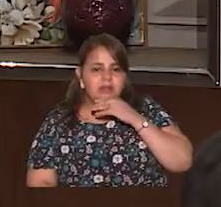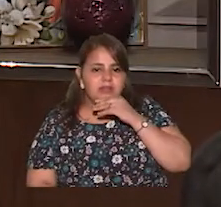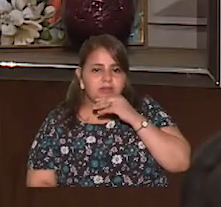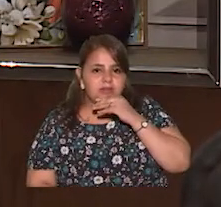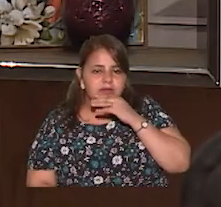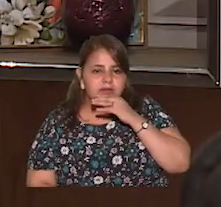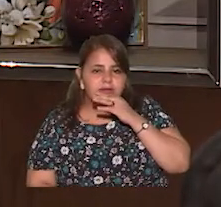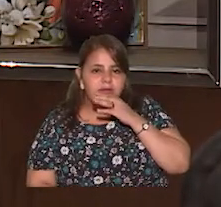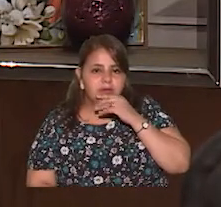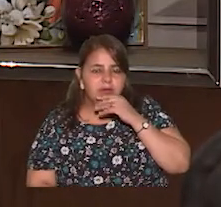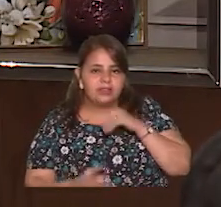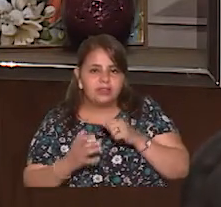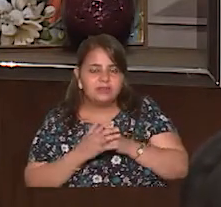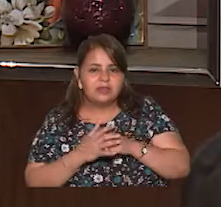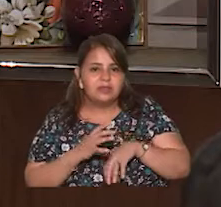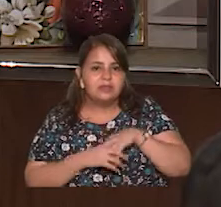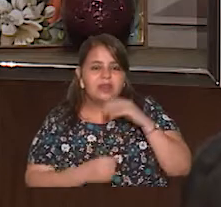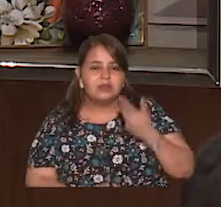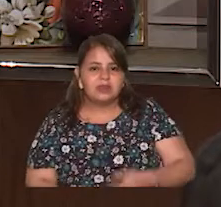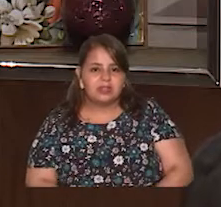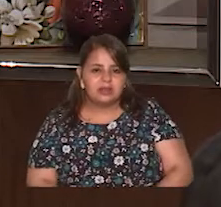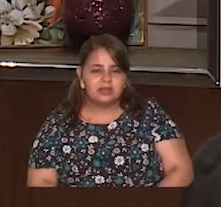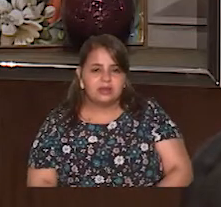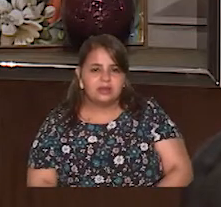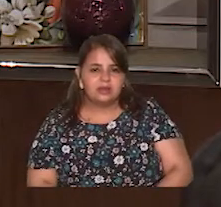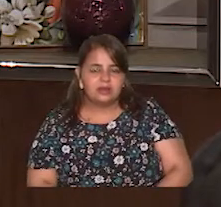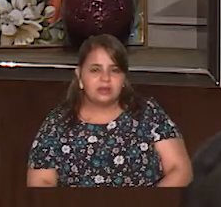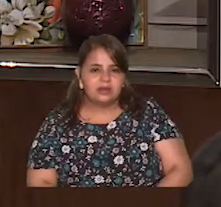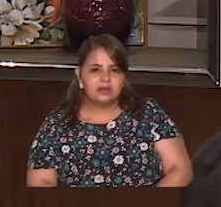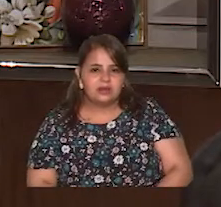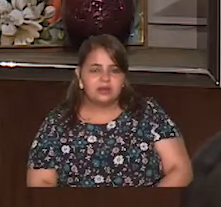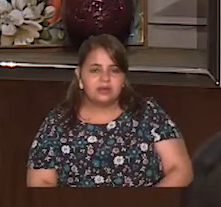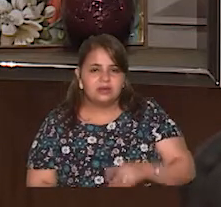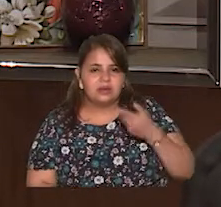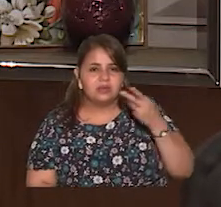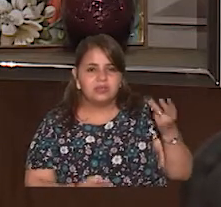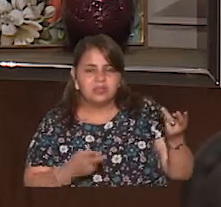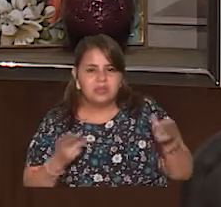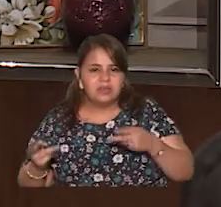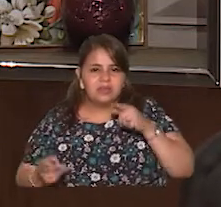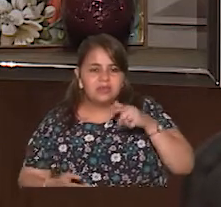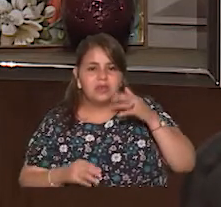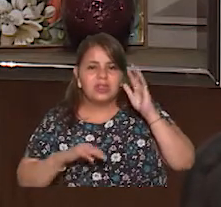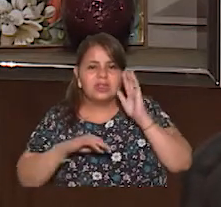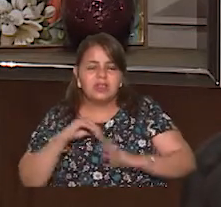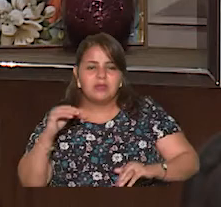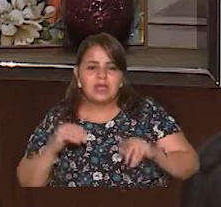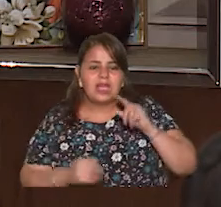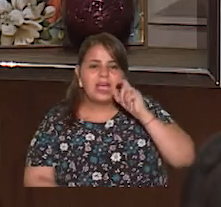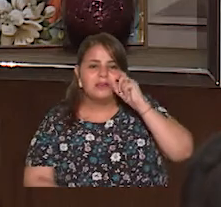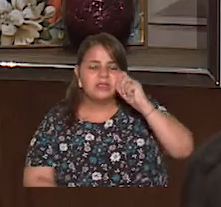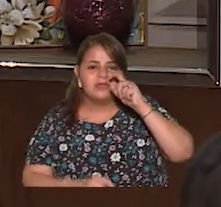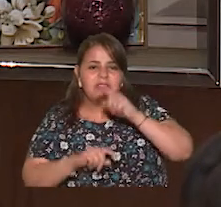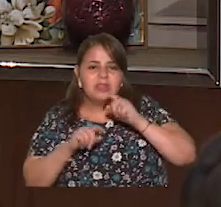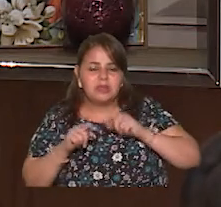لقلب حضرتك. حياتك قبل كده برضو سمعت كان في ضيف معايا بيقول ان التربيه 50% الاب